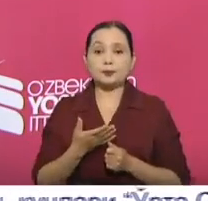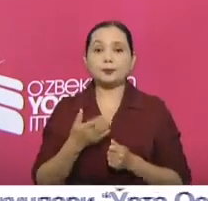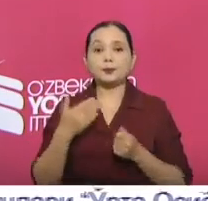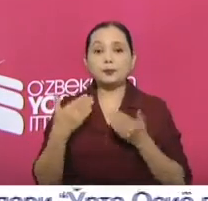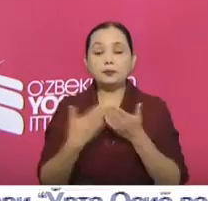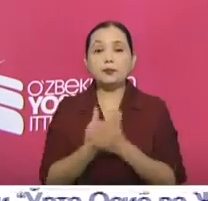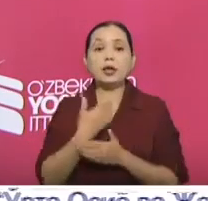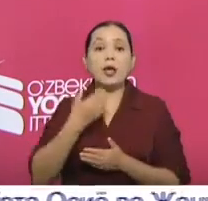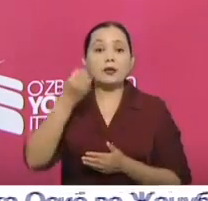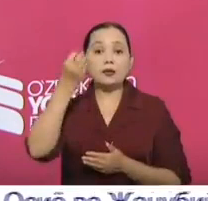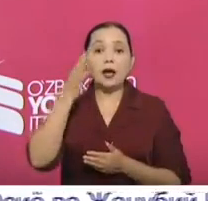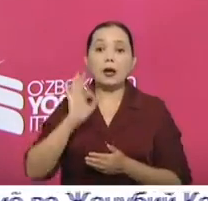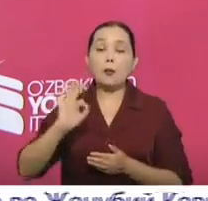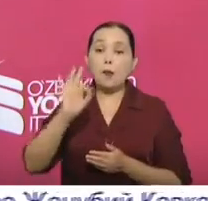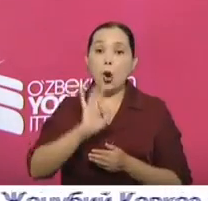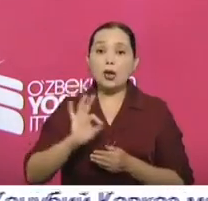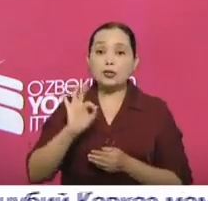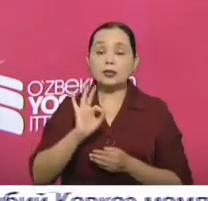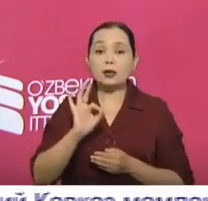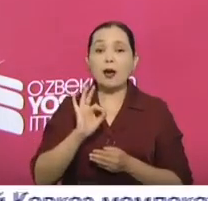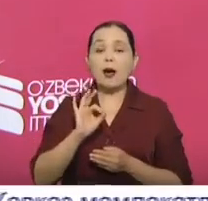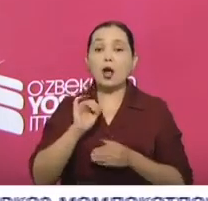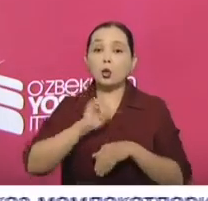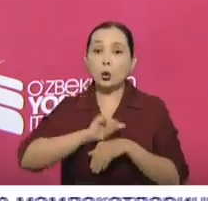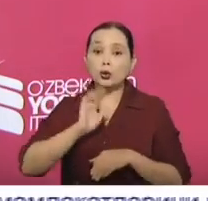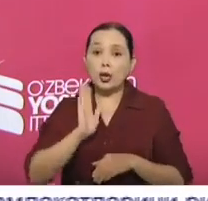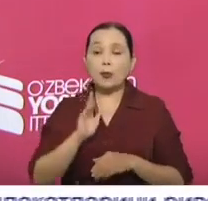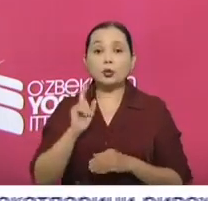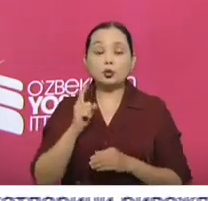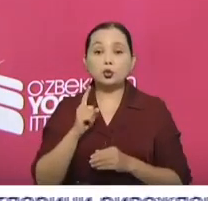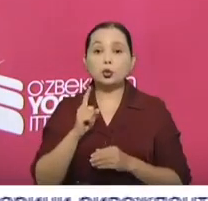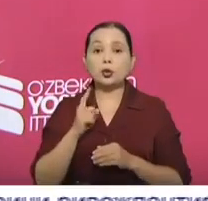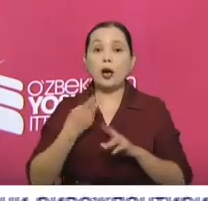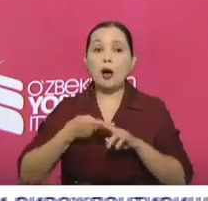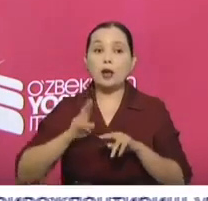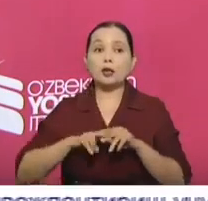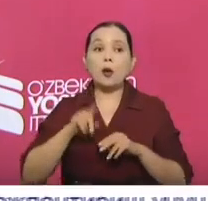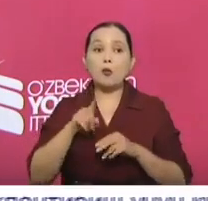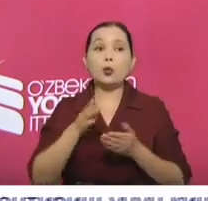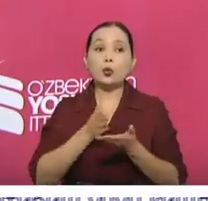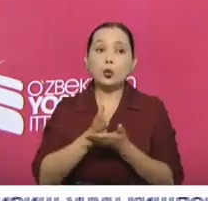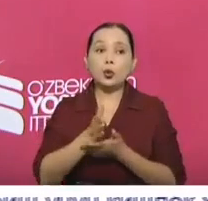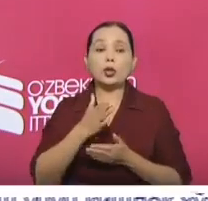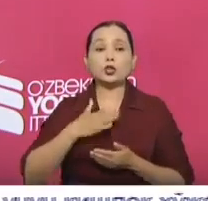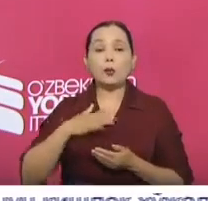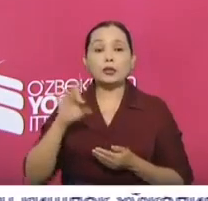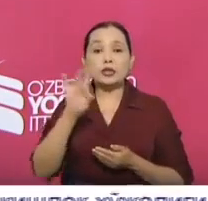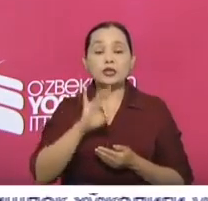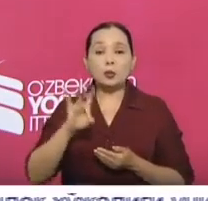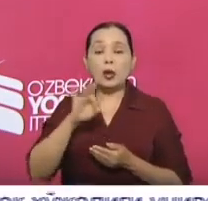Яна таълим борасига айнан тўхталаман, чунки айнан бу йўналишда бутун республикамиз